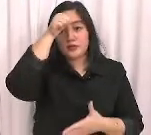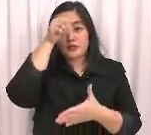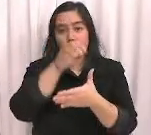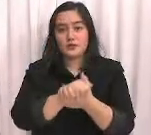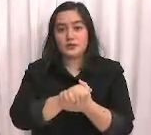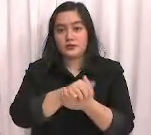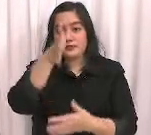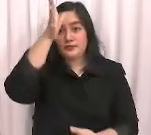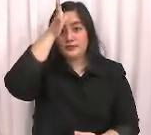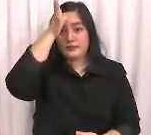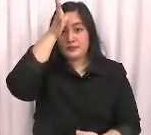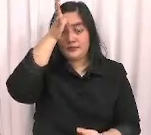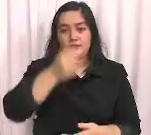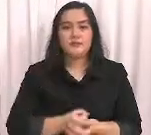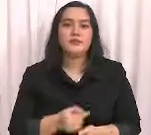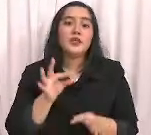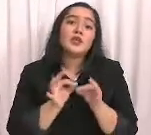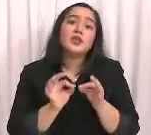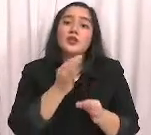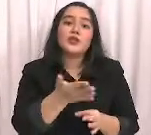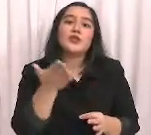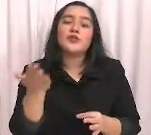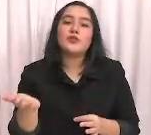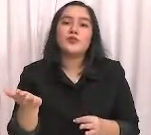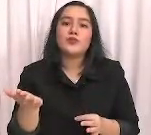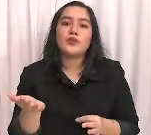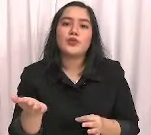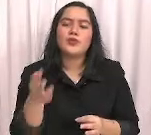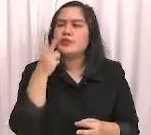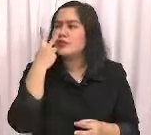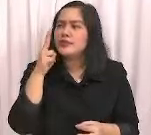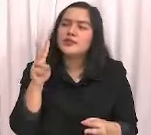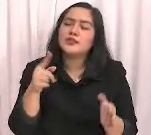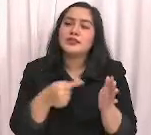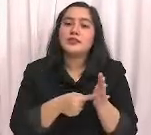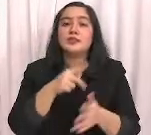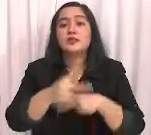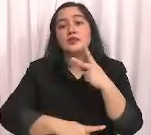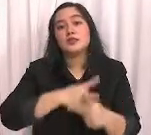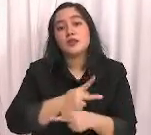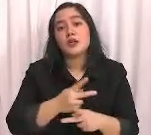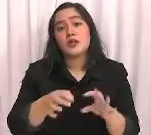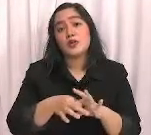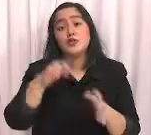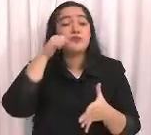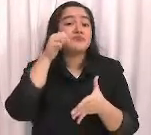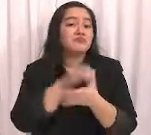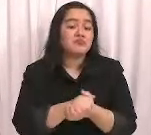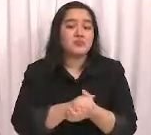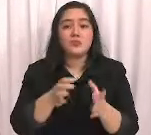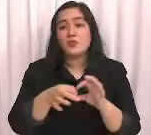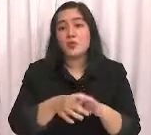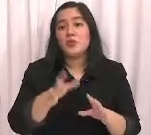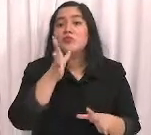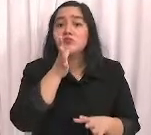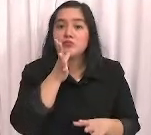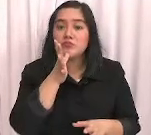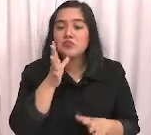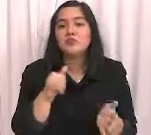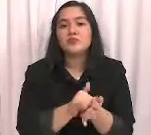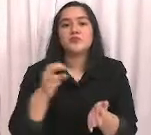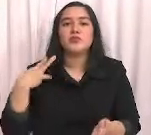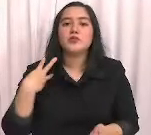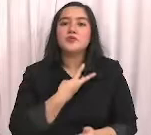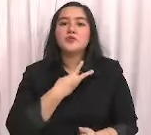pag nakita nyo yung ganitong klaseng uri ng babae or asawang babae na ating pong pinag-uusapan po rito,